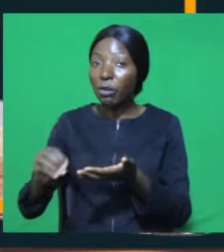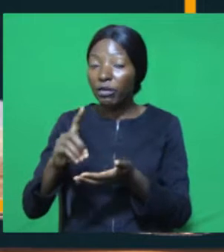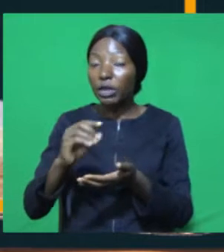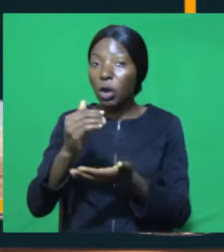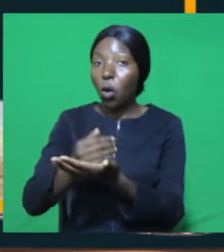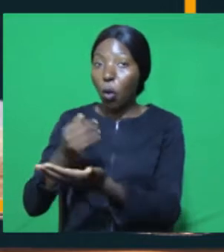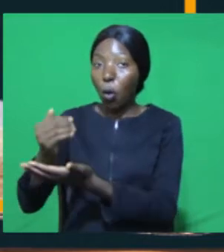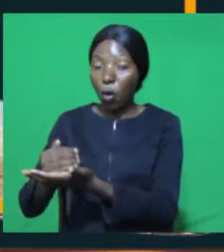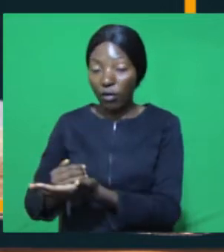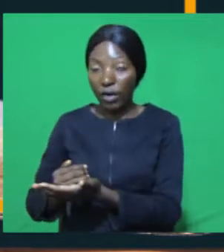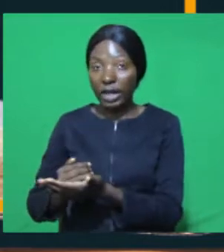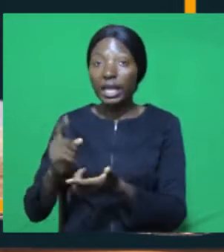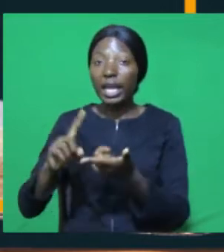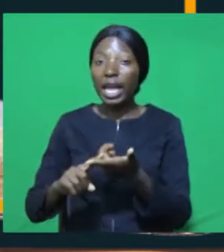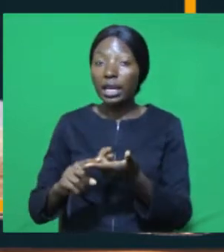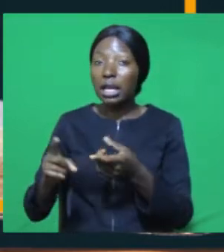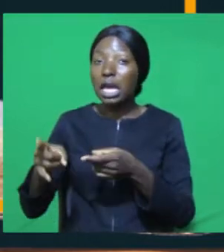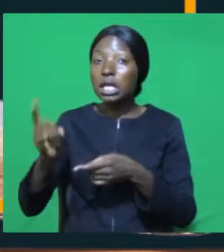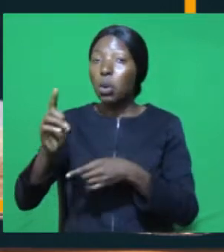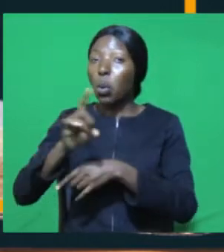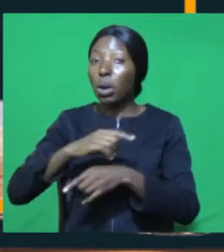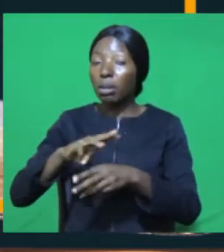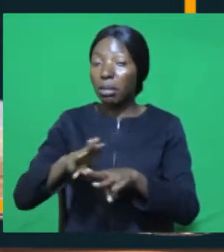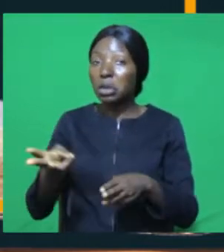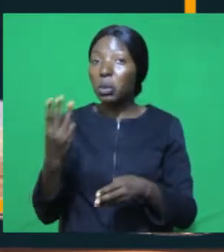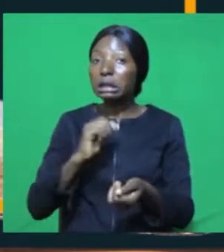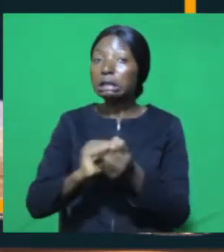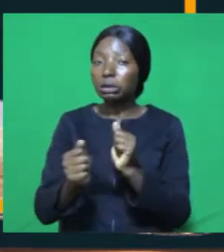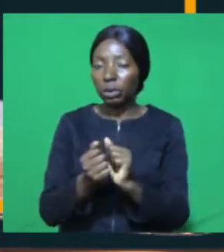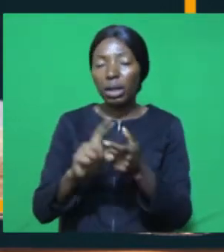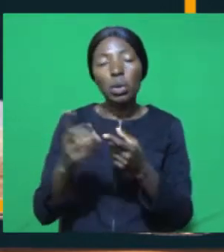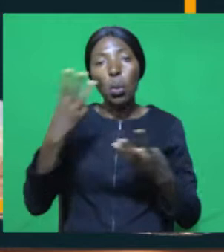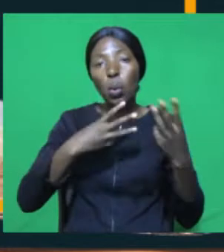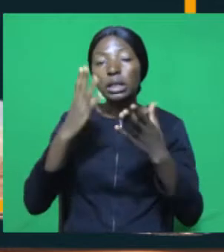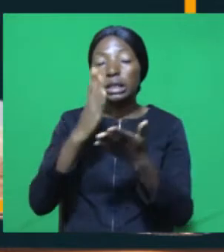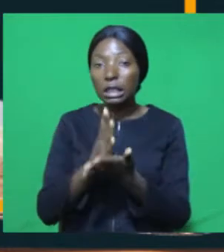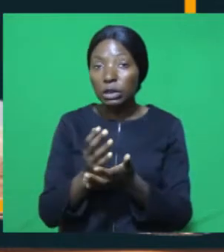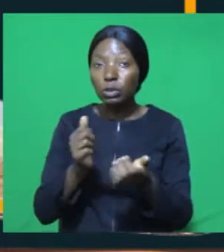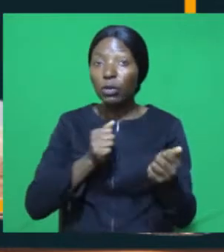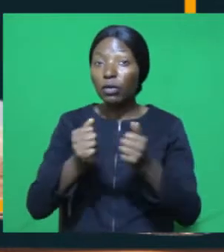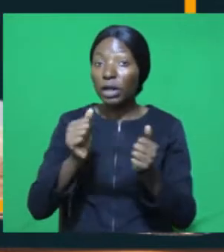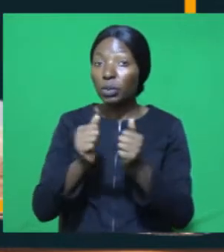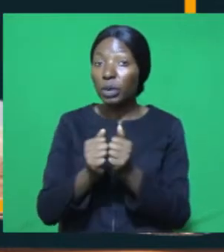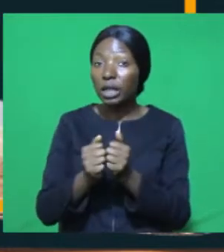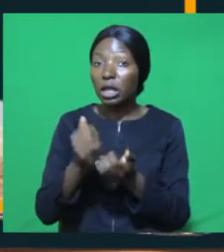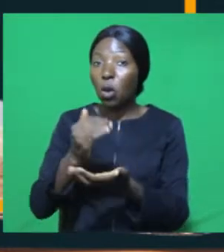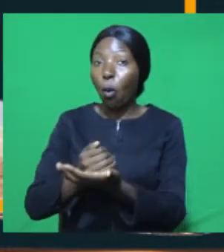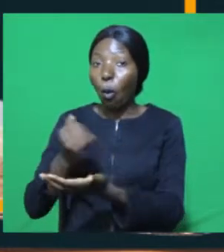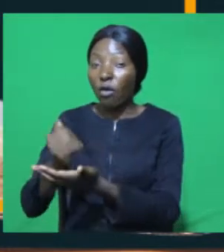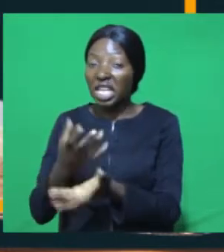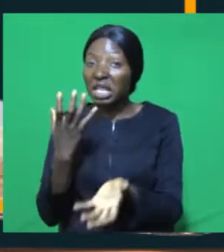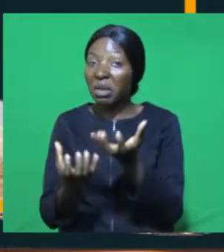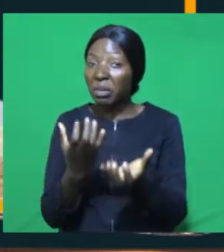nguva dzose. Nzvimbo yeimba yake tsvene ikaputswa. Hondo ikamutswa kuzorwa nechipiriso chinopiswa nguva dzose